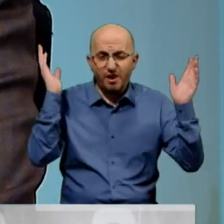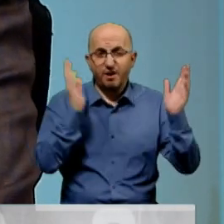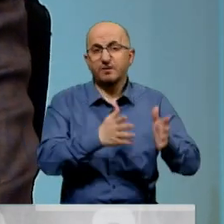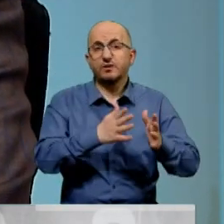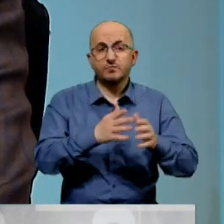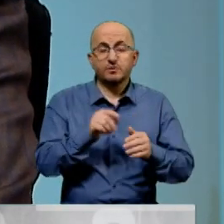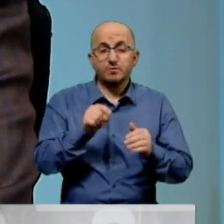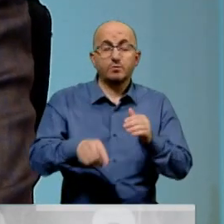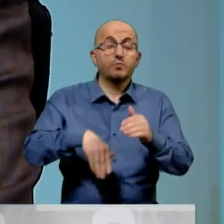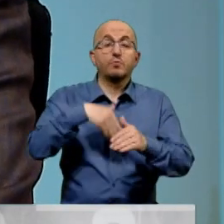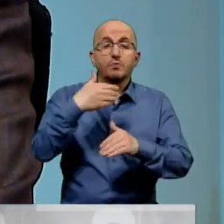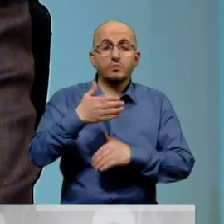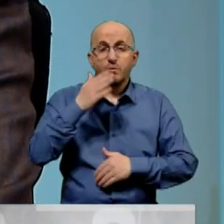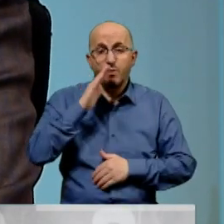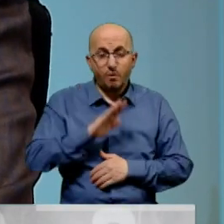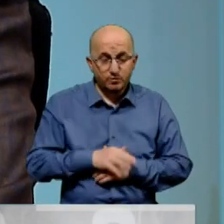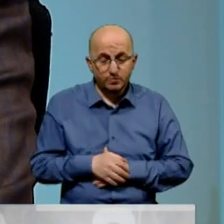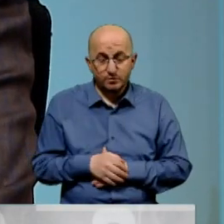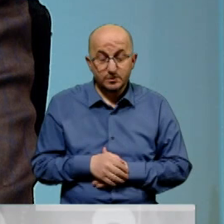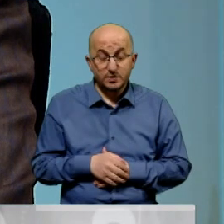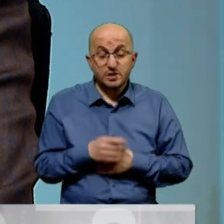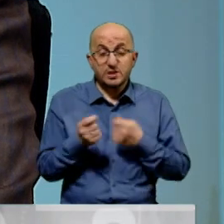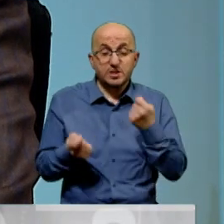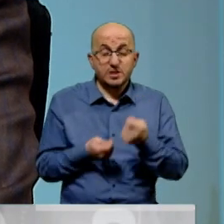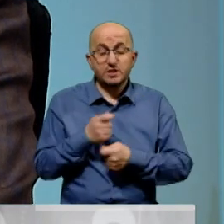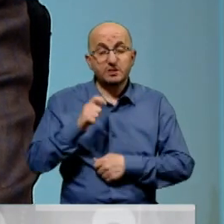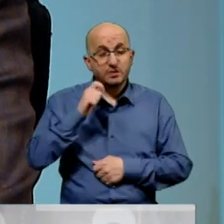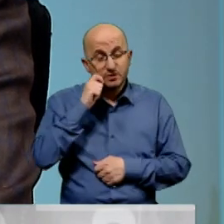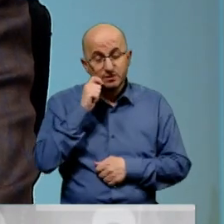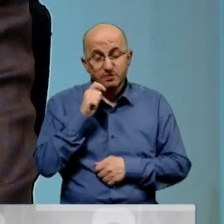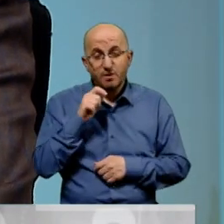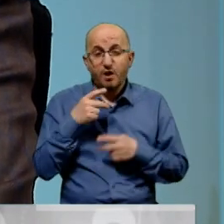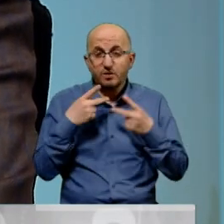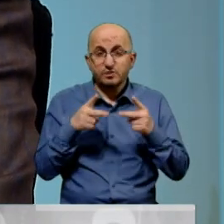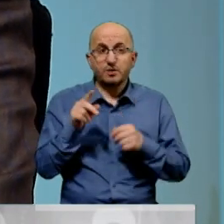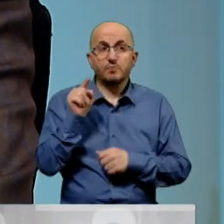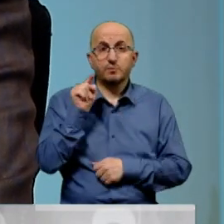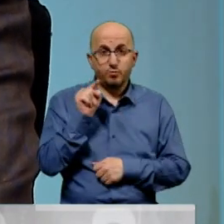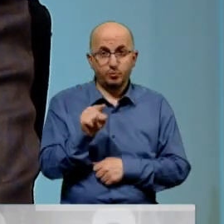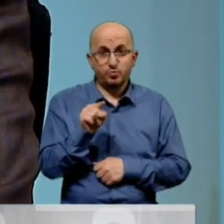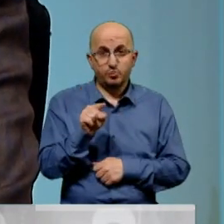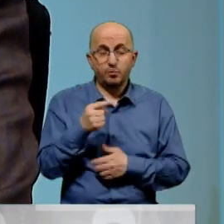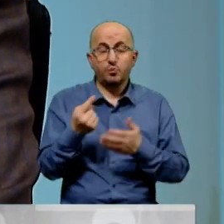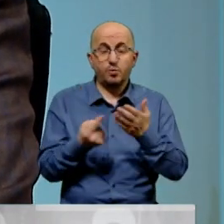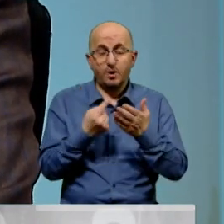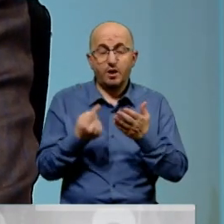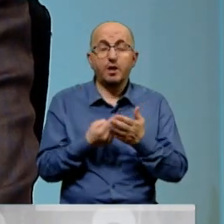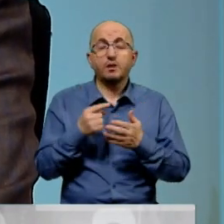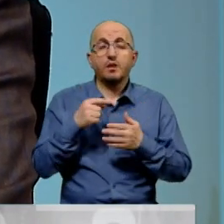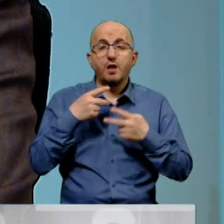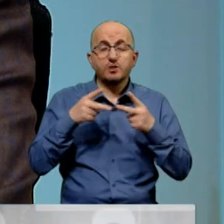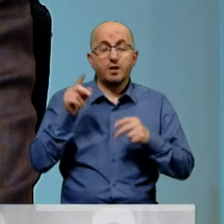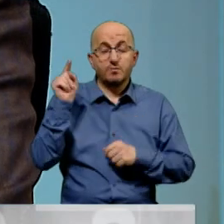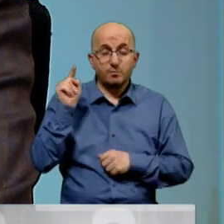bunun ötesi yoktur herhalde işin dini veçesi budur işin kur'ani veçesi budur